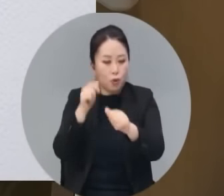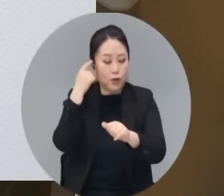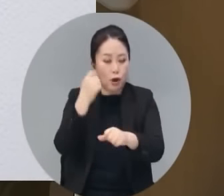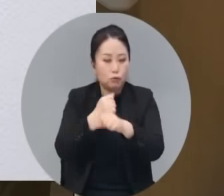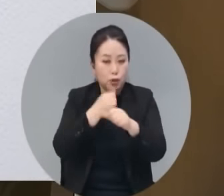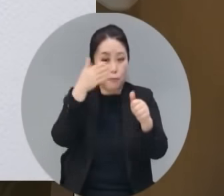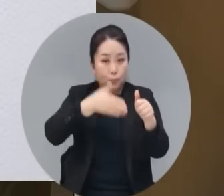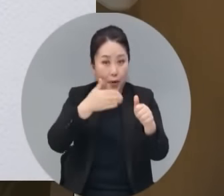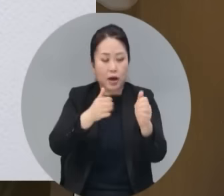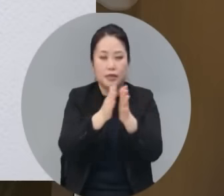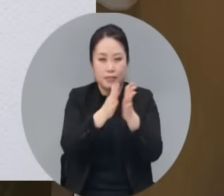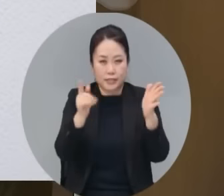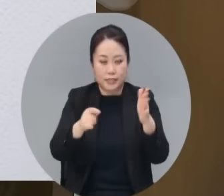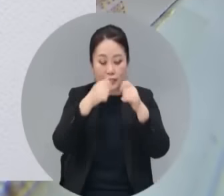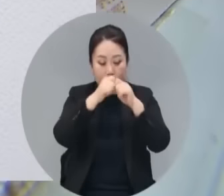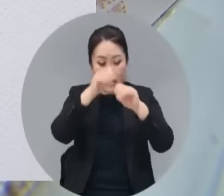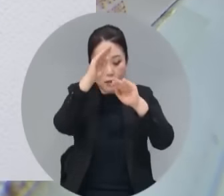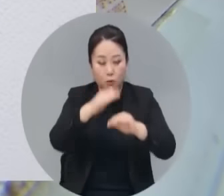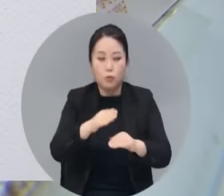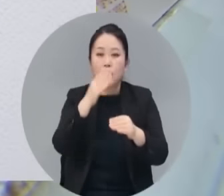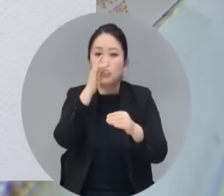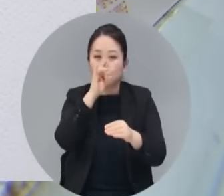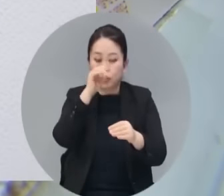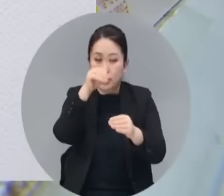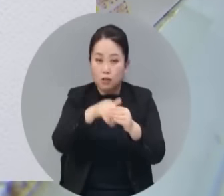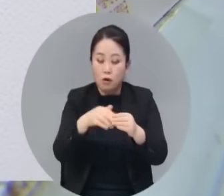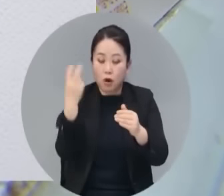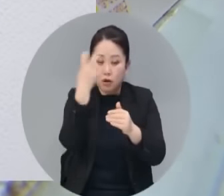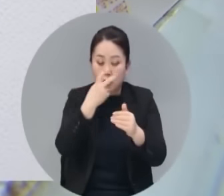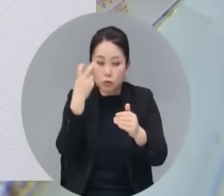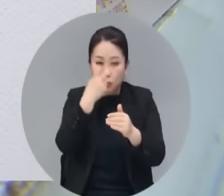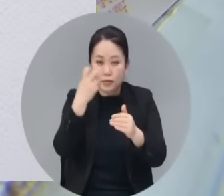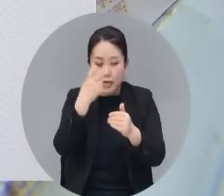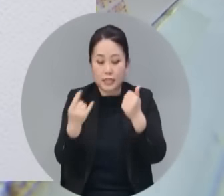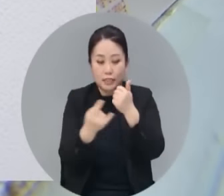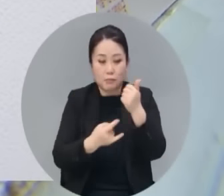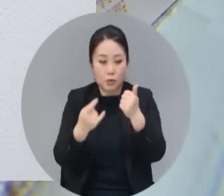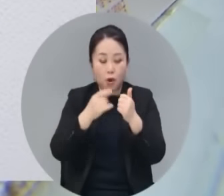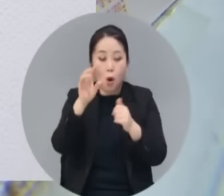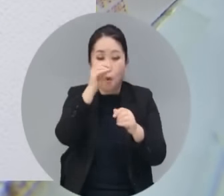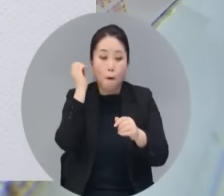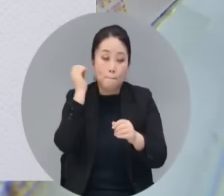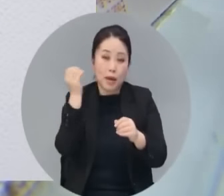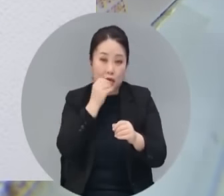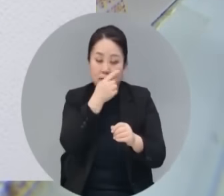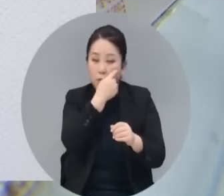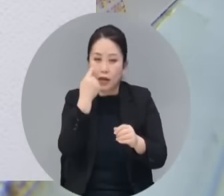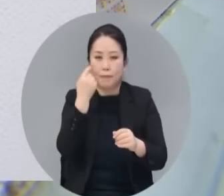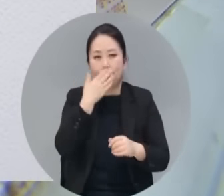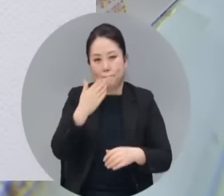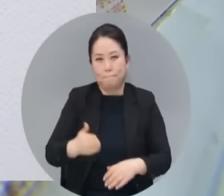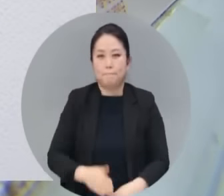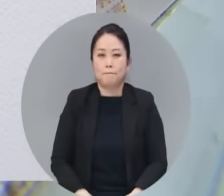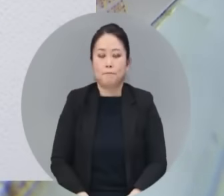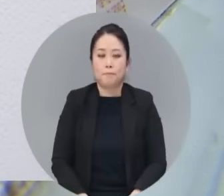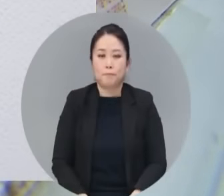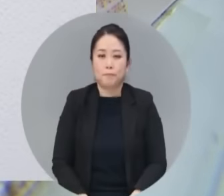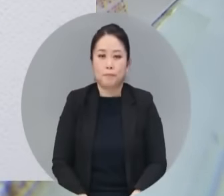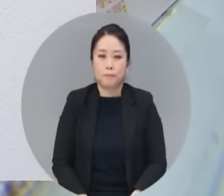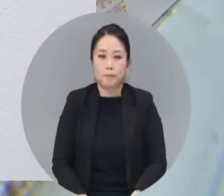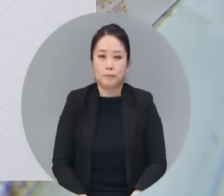실시됐으며 자세한 내용은 중앙선거 여론조사 심의위원회 홈페이지에서 확인할 수 있습니다 MBC 뉴스